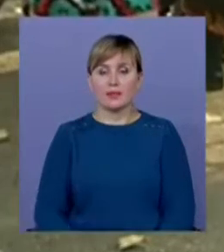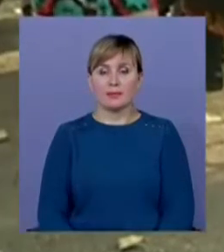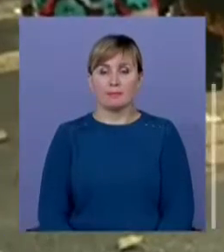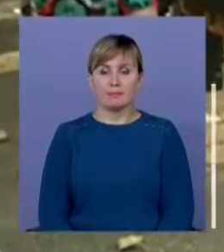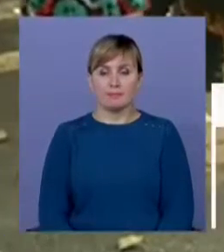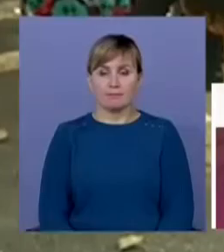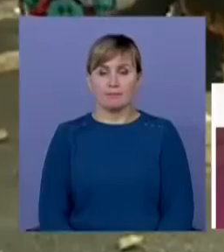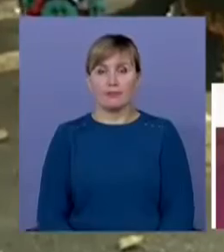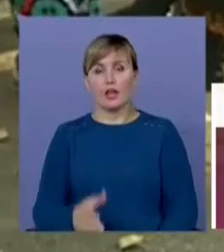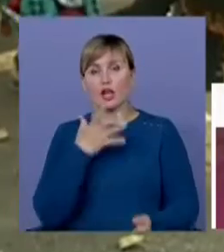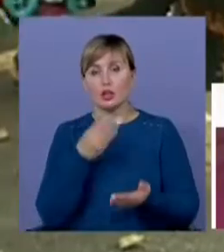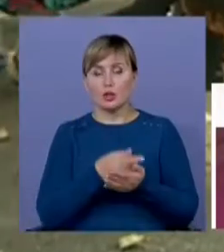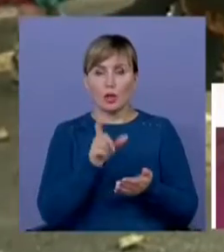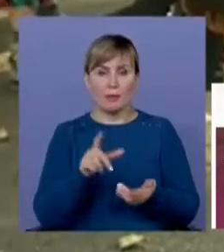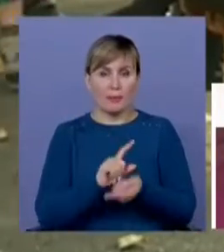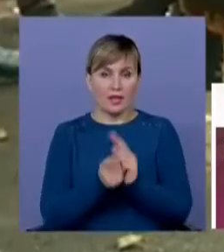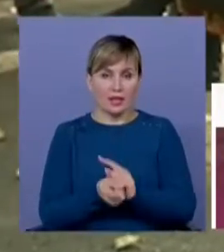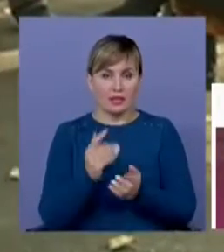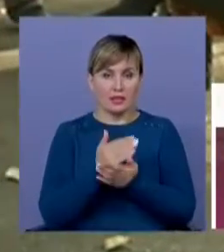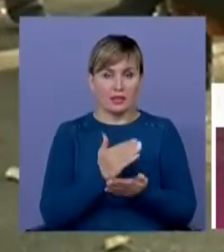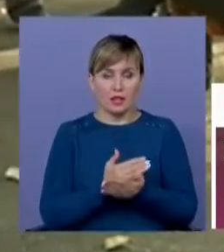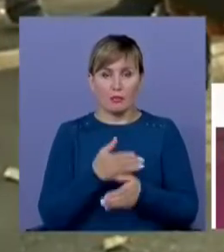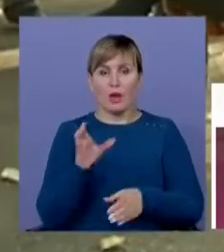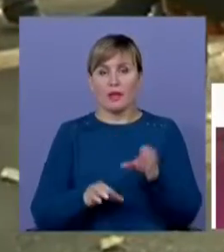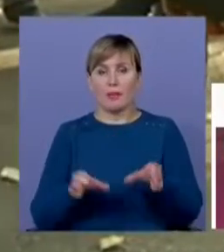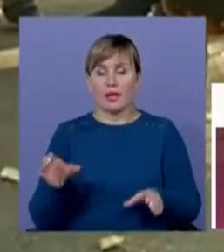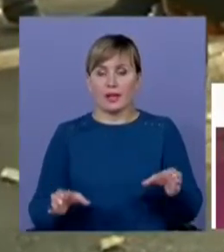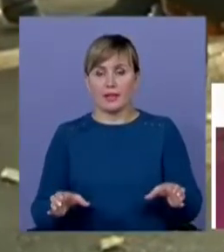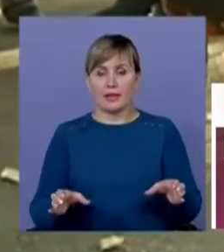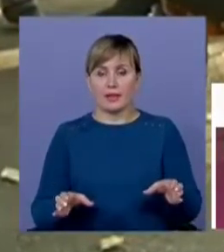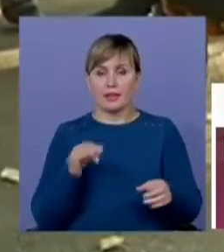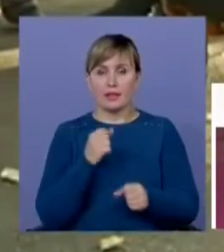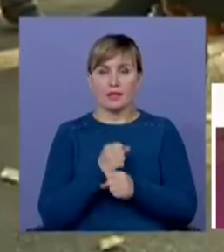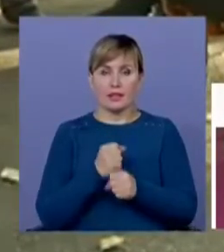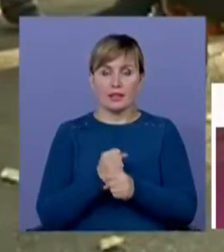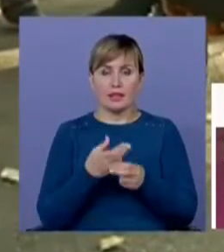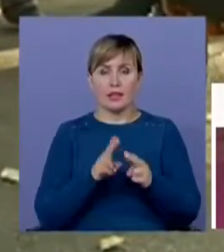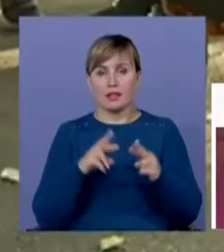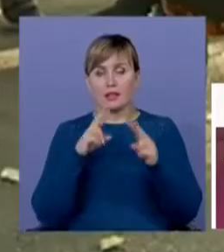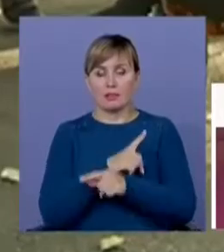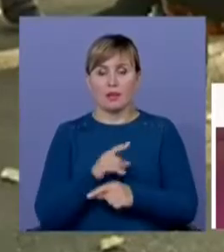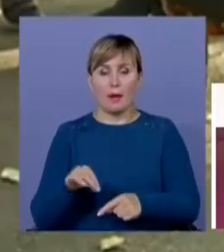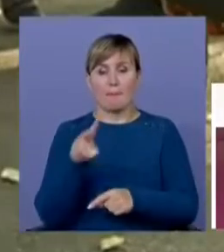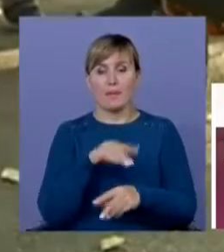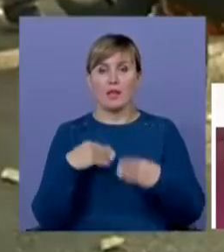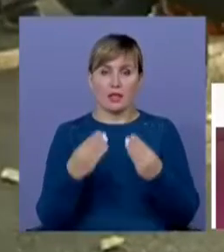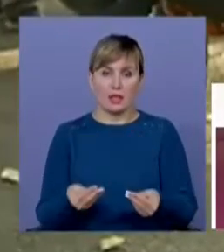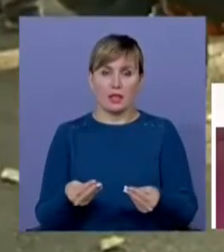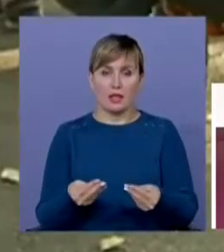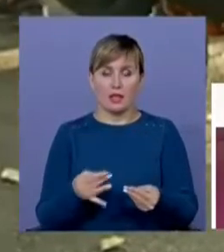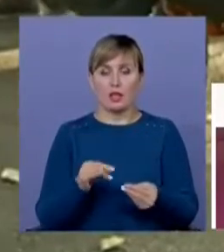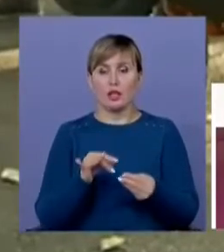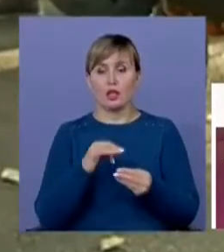Собственники переделали систему отопления, сделали это неверно. Мы дали им и